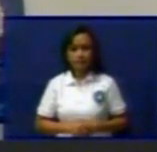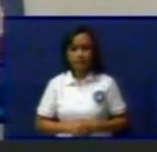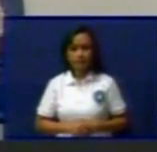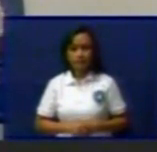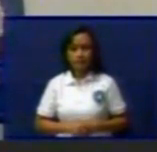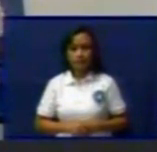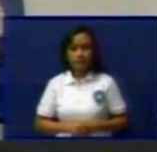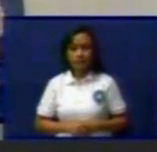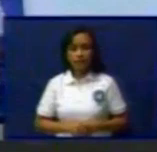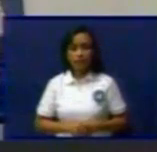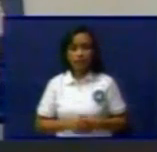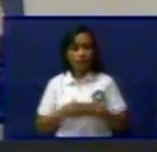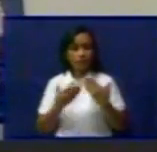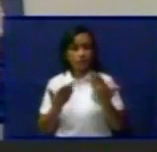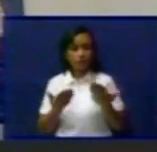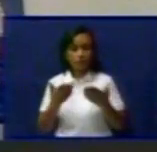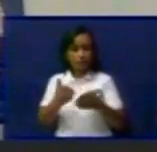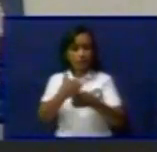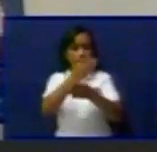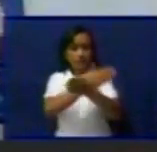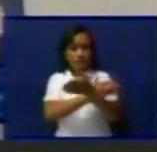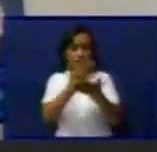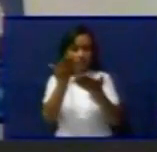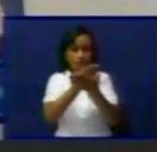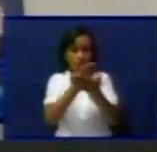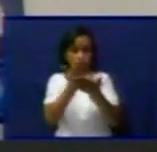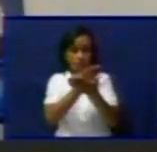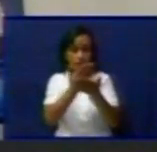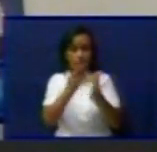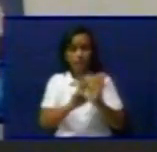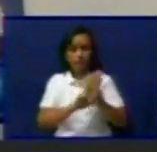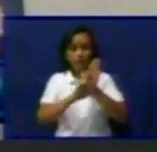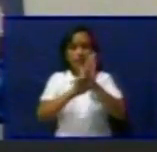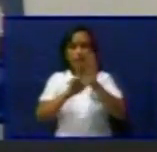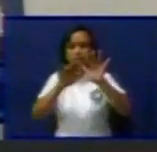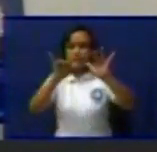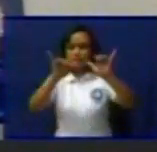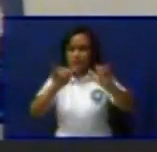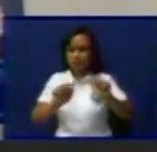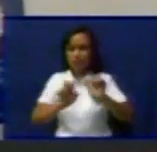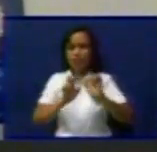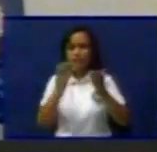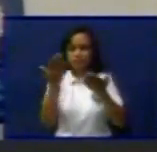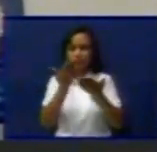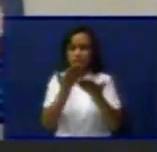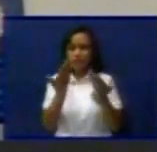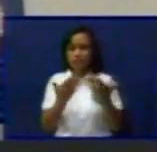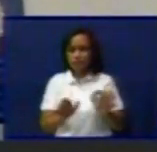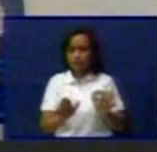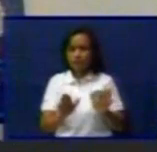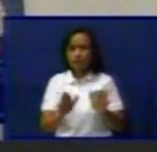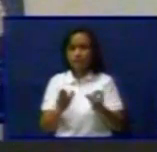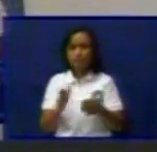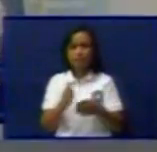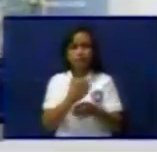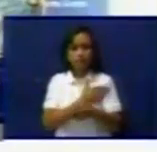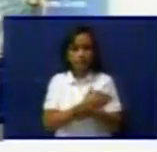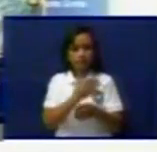根据前期研究的情况和现场考察的情况，我们初选了六条运河线路方案。 Según los previos estudios y el resultado de investigaciones de campo,